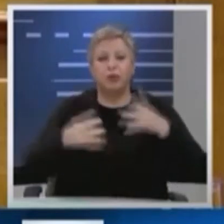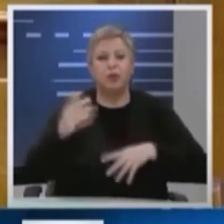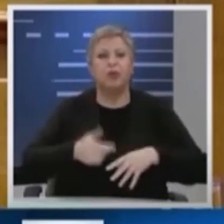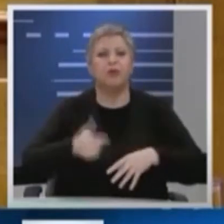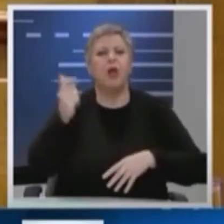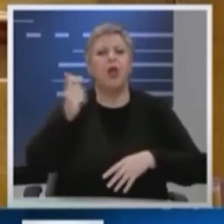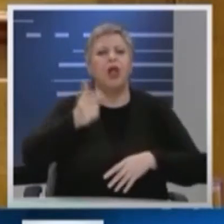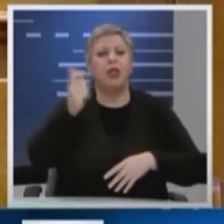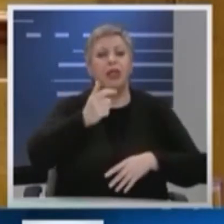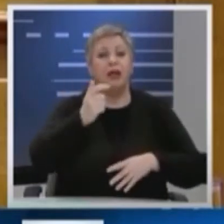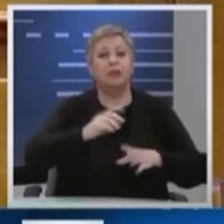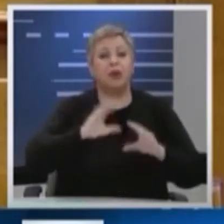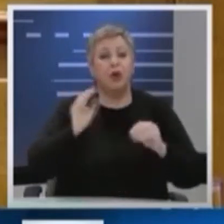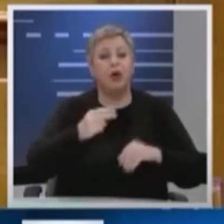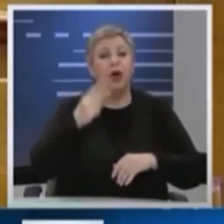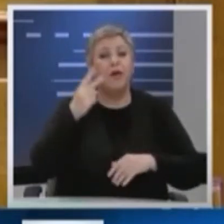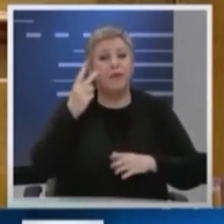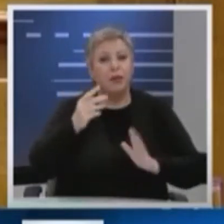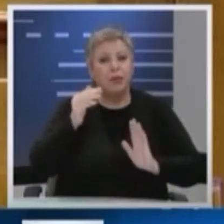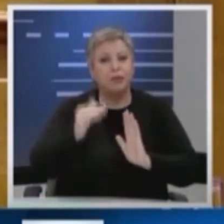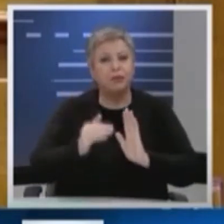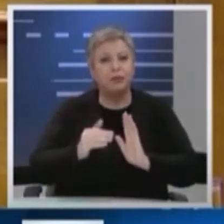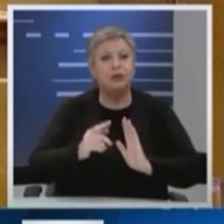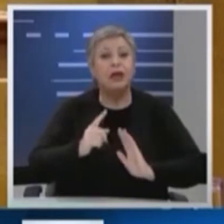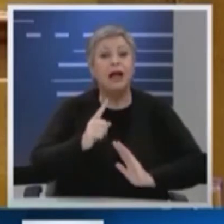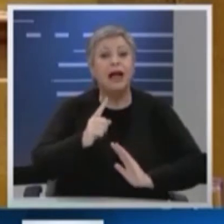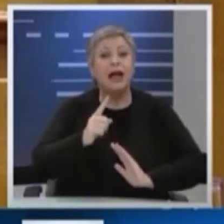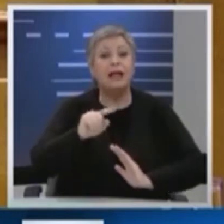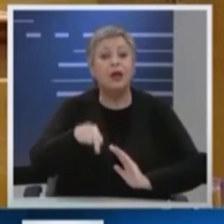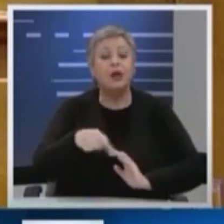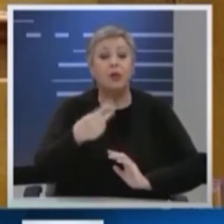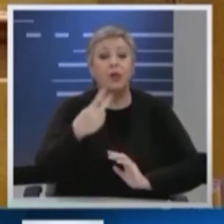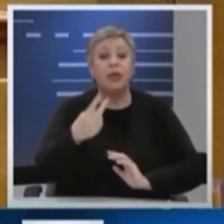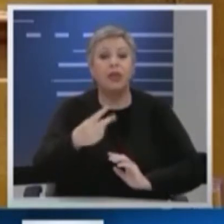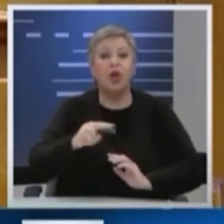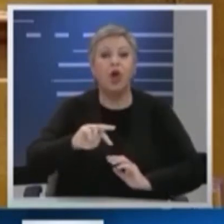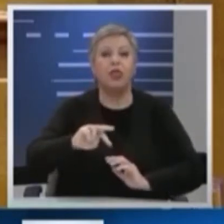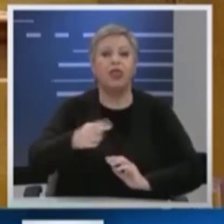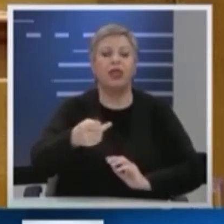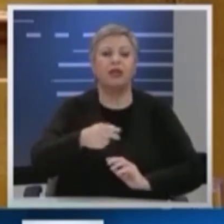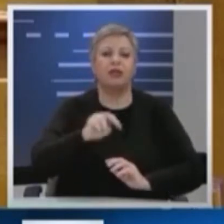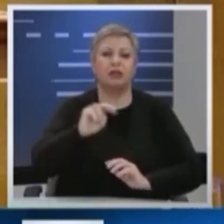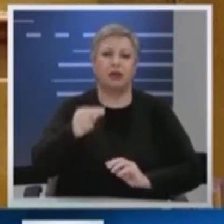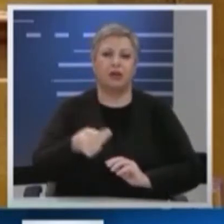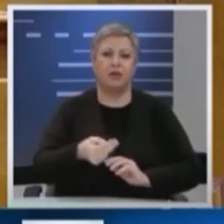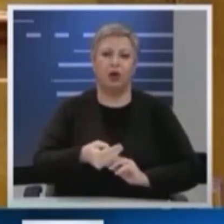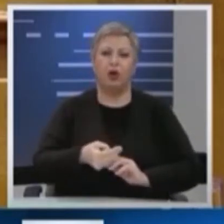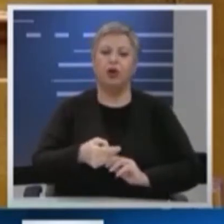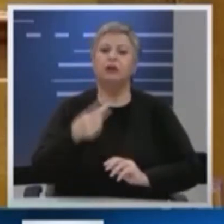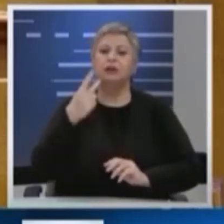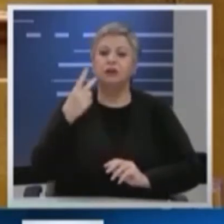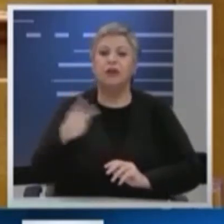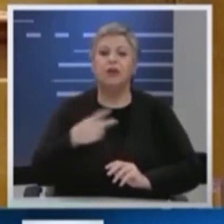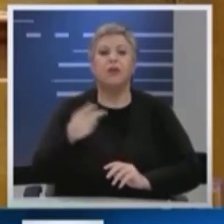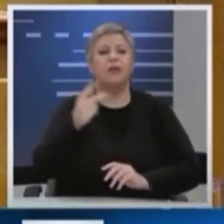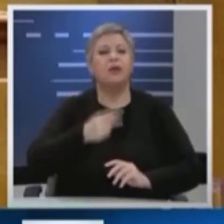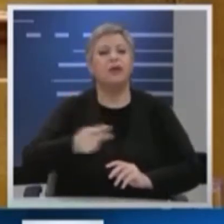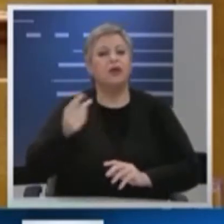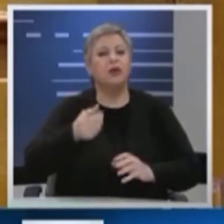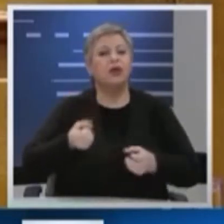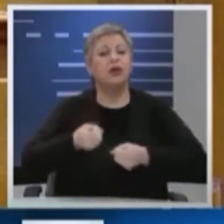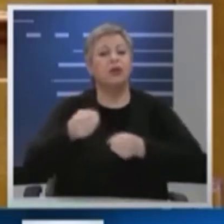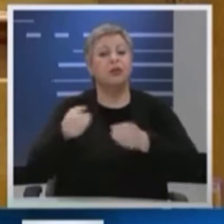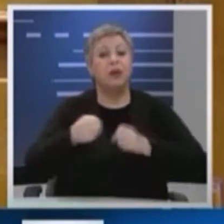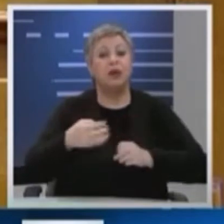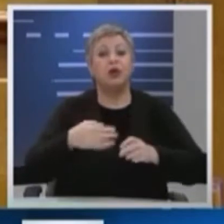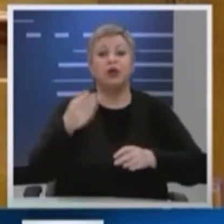συντάξεις εμφανίζονται μειωμένες κατά 1,2 δις ευρώ. Παράλληλα με την απαράδεκτη κατάργηση κοινωνικών παροχών στο